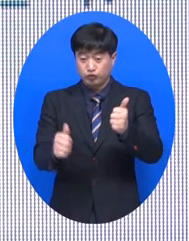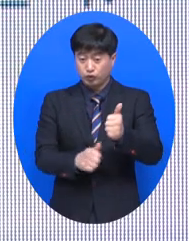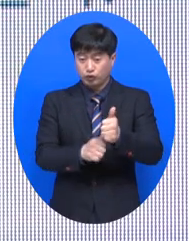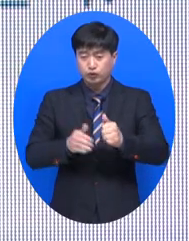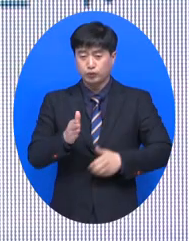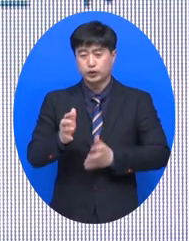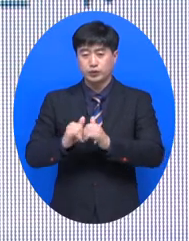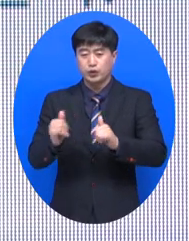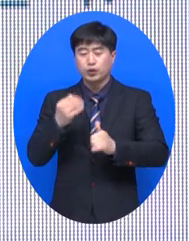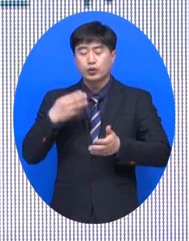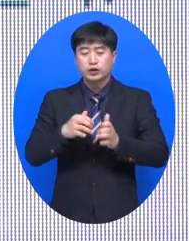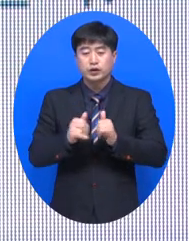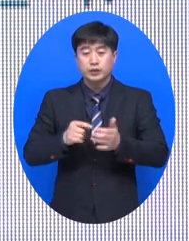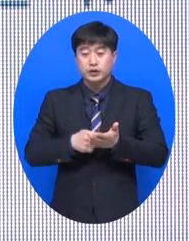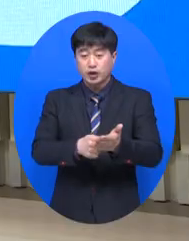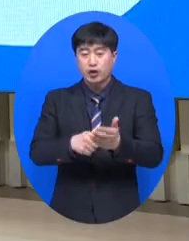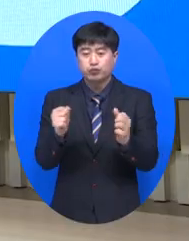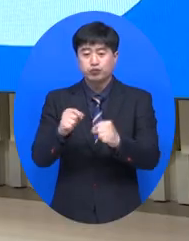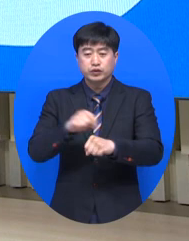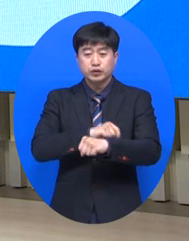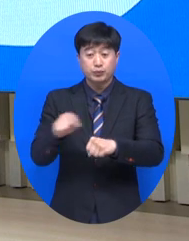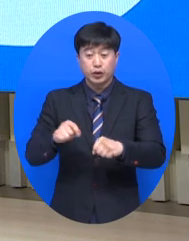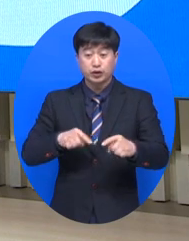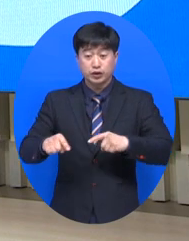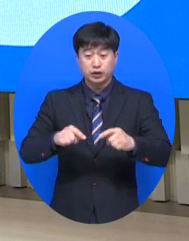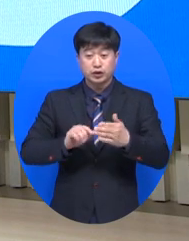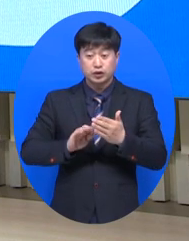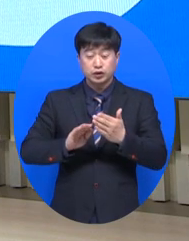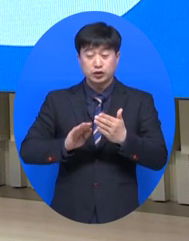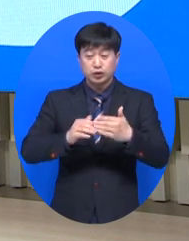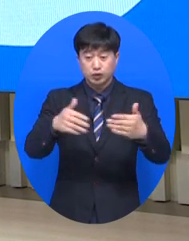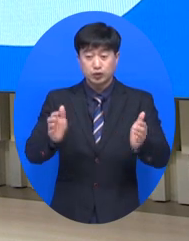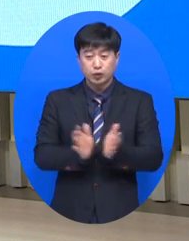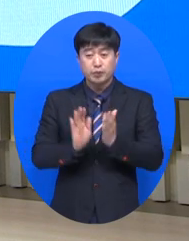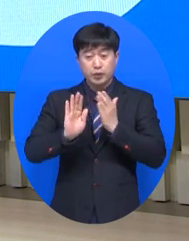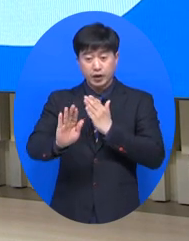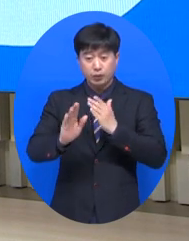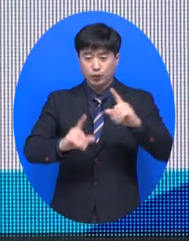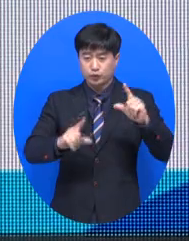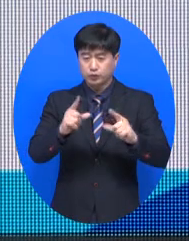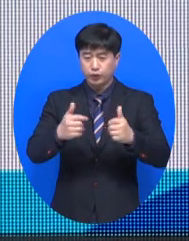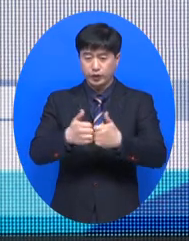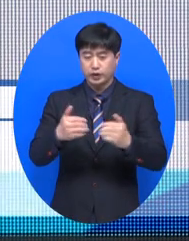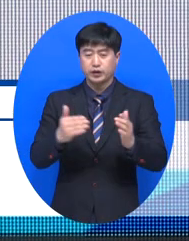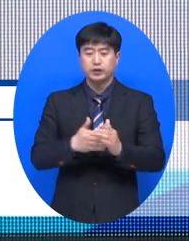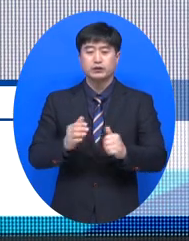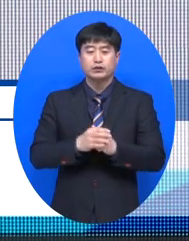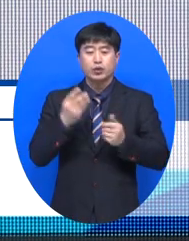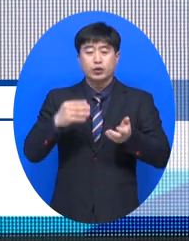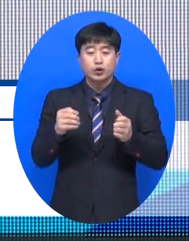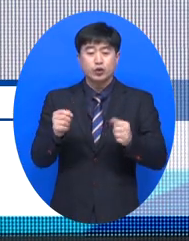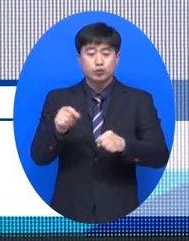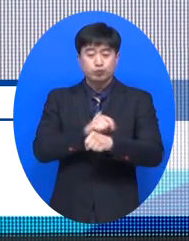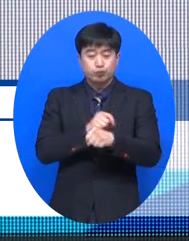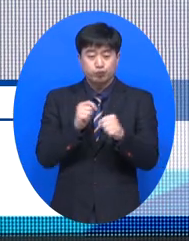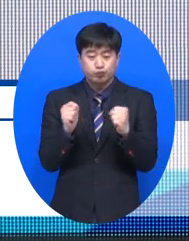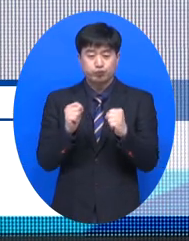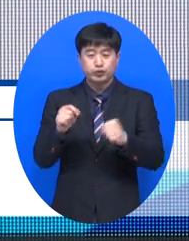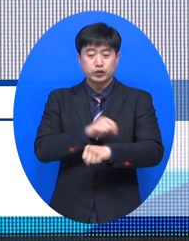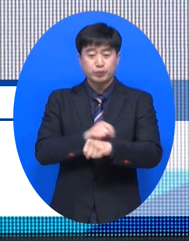전문가가 도민이 제안하는 경기 북부 특별자치도 미래상 등을 논의했습니다. 경기 북부